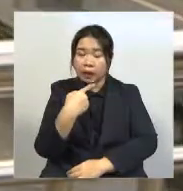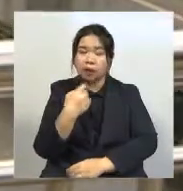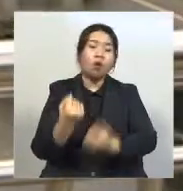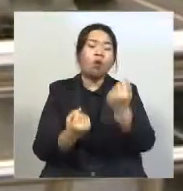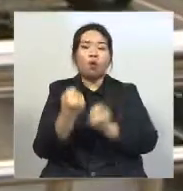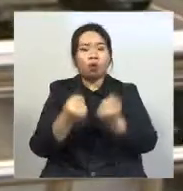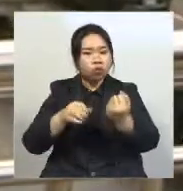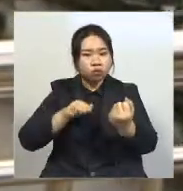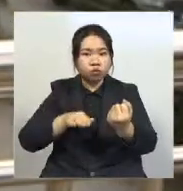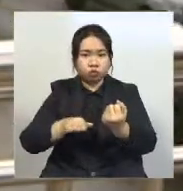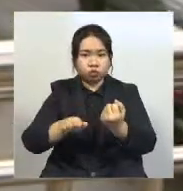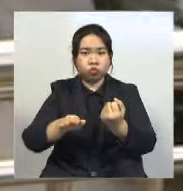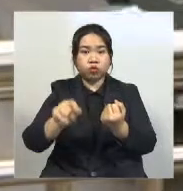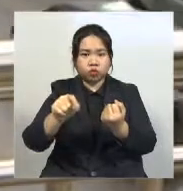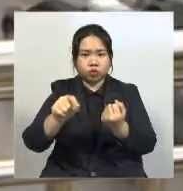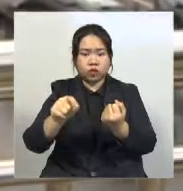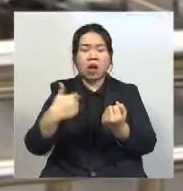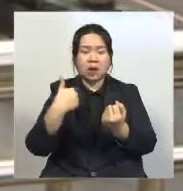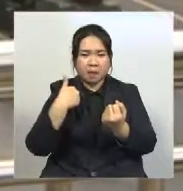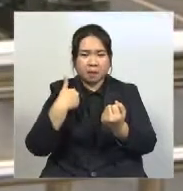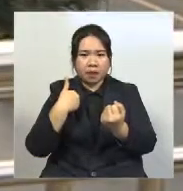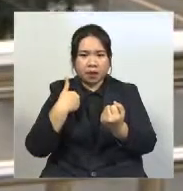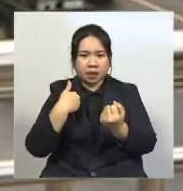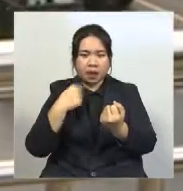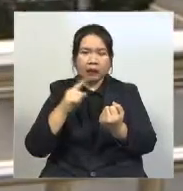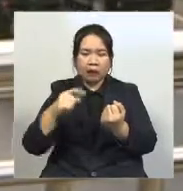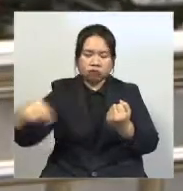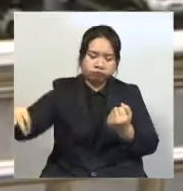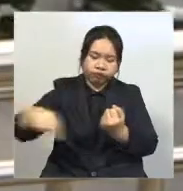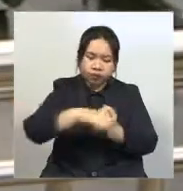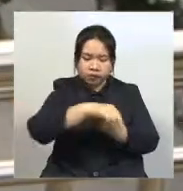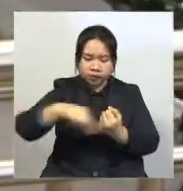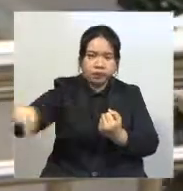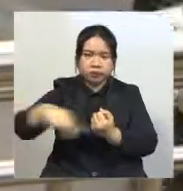ถสัญจรผ่านไปมาในเส้นนี้ค่ะก็จะมีประชาชนข้ามถนนอยู่ตลอดเส้นทางค่ะ